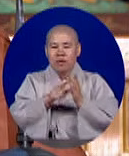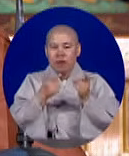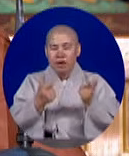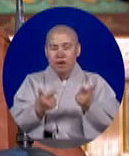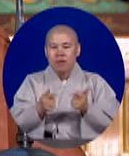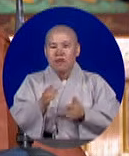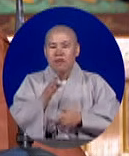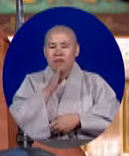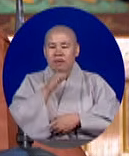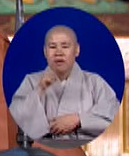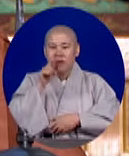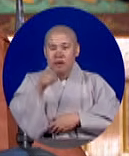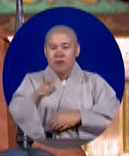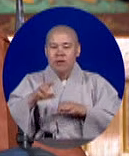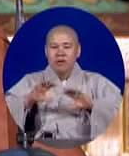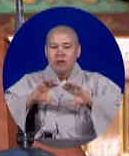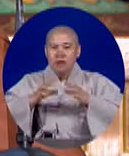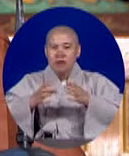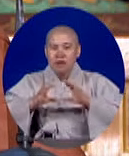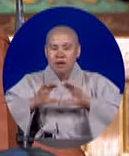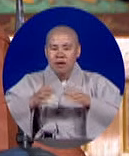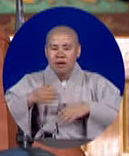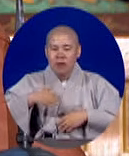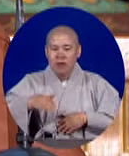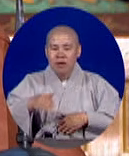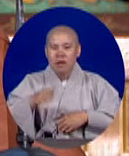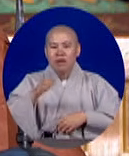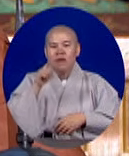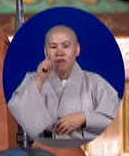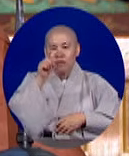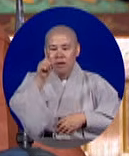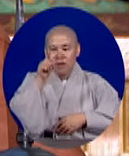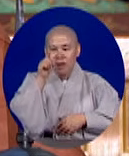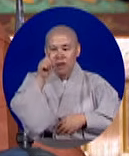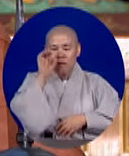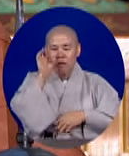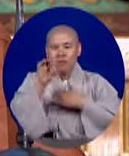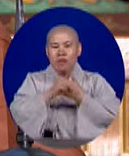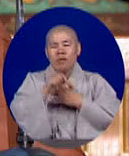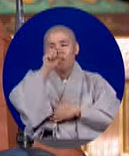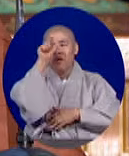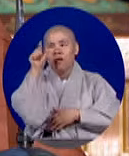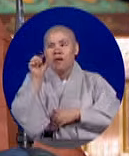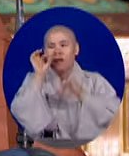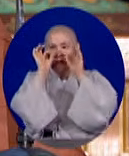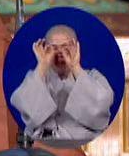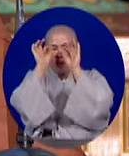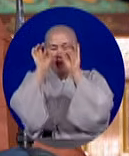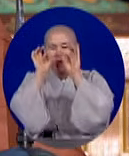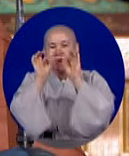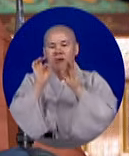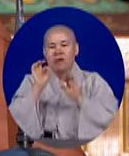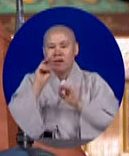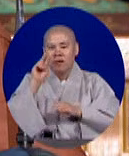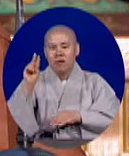이제 더 그 세계에 가는 거 손가락을 봤으면 달을 봐야 되잖아요. 그런데 이제